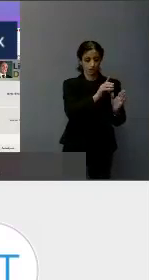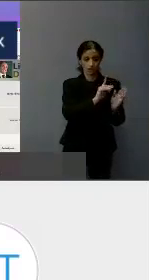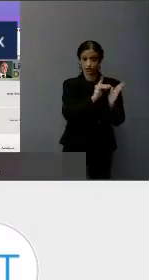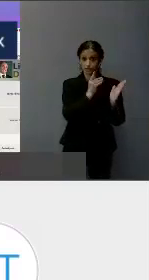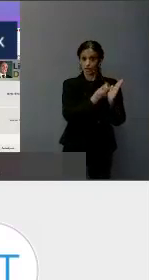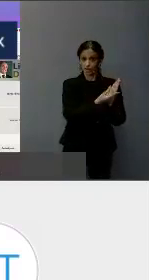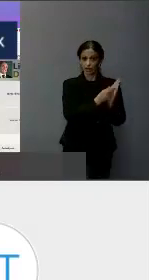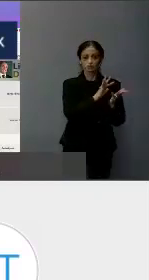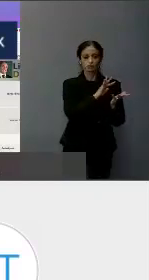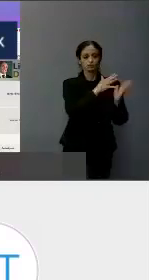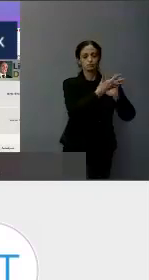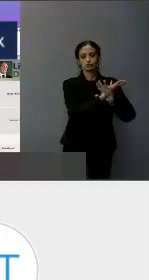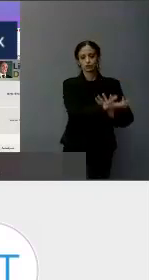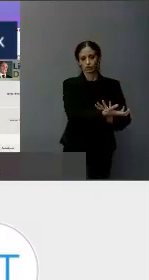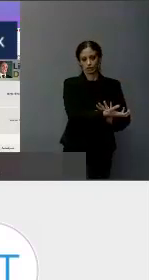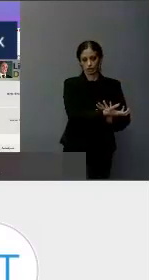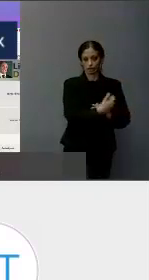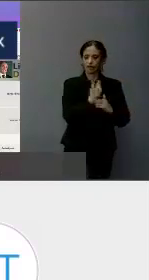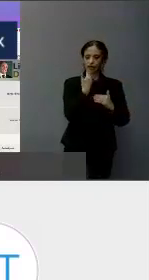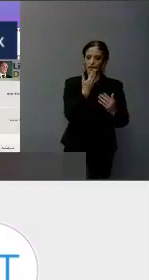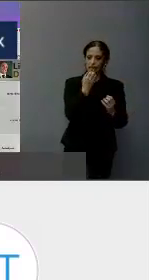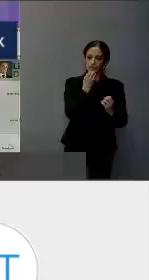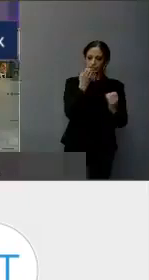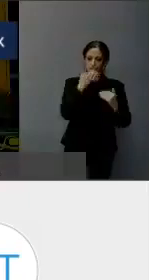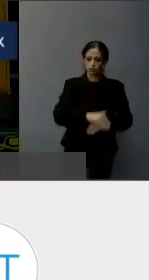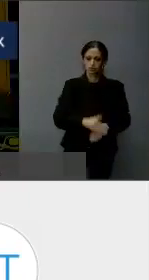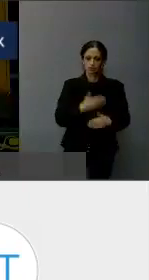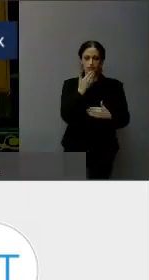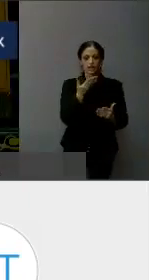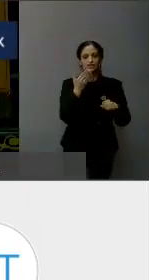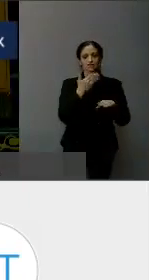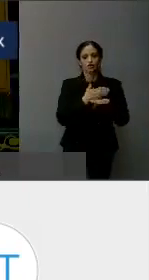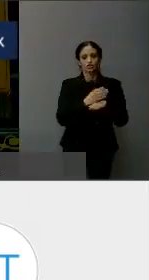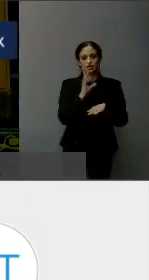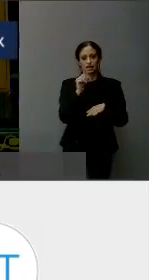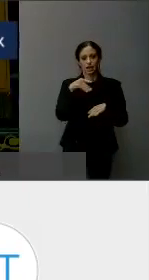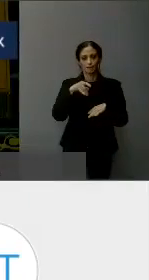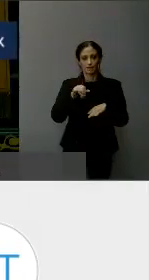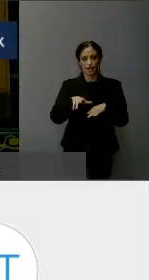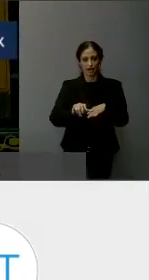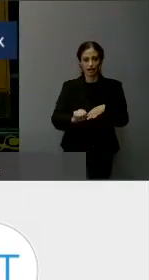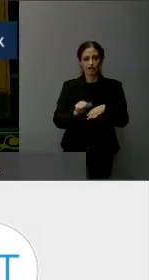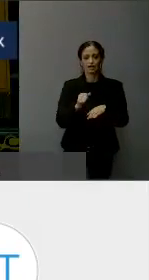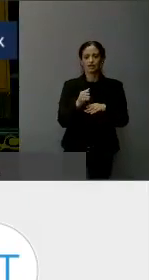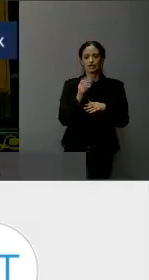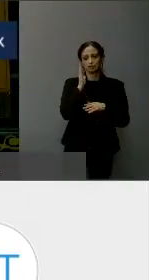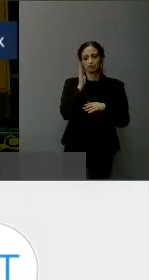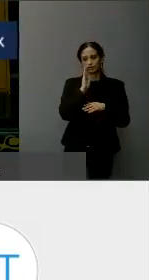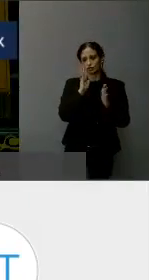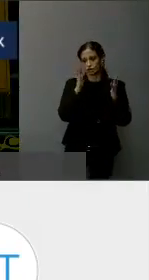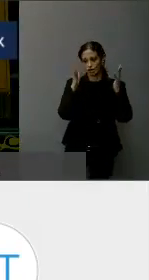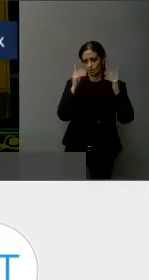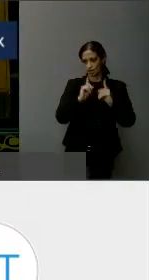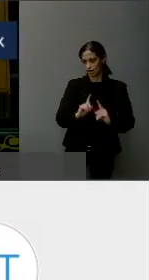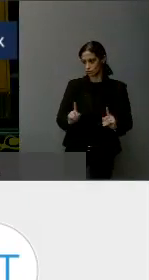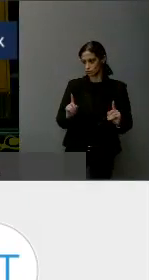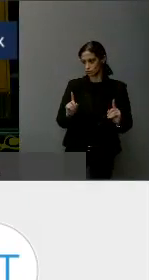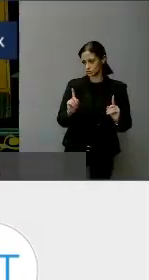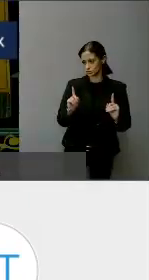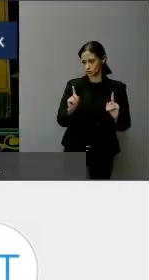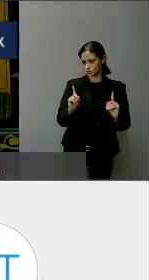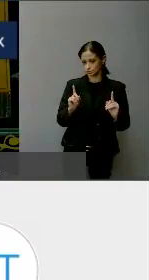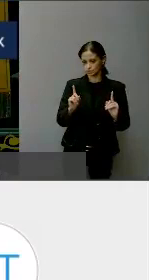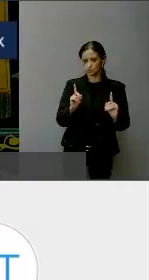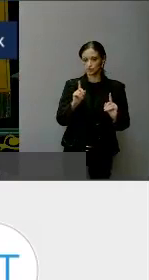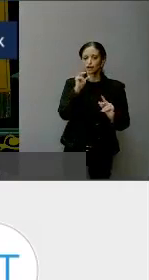unanimità del nostro gruppo grazie qua serata grazie consigliere campanella per favore per favore che per favore hanno